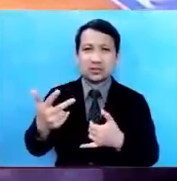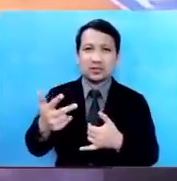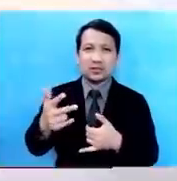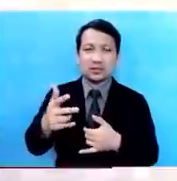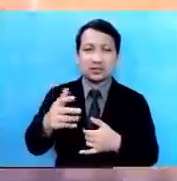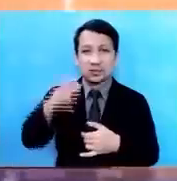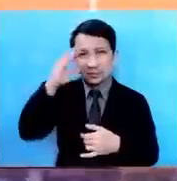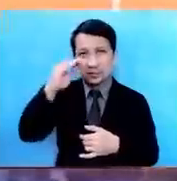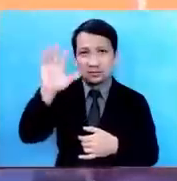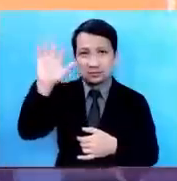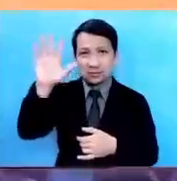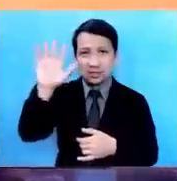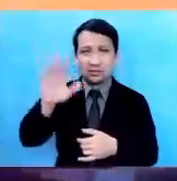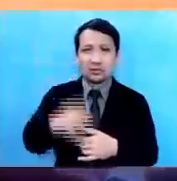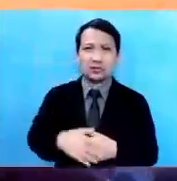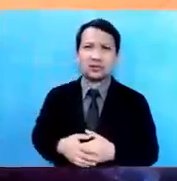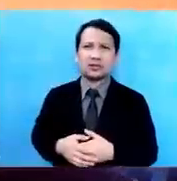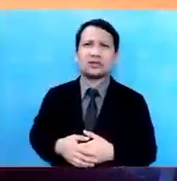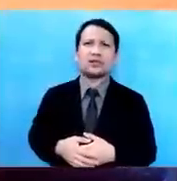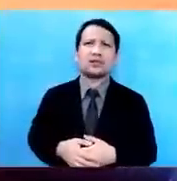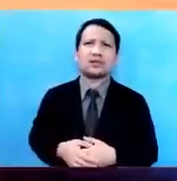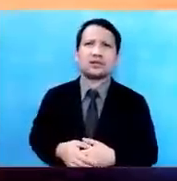Finals.